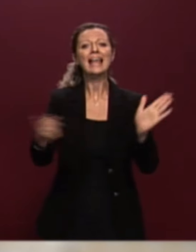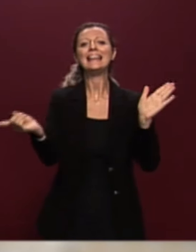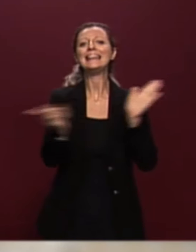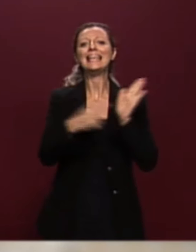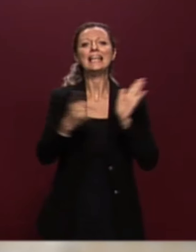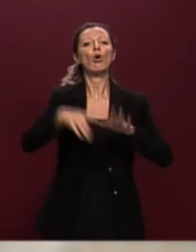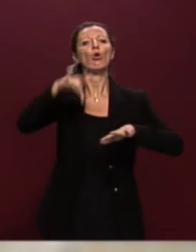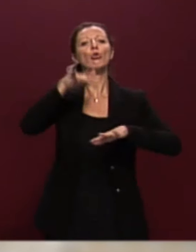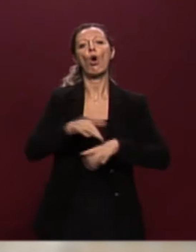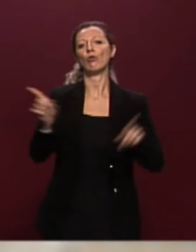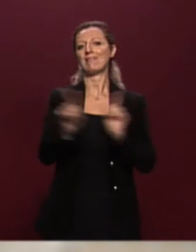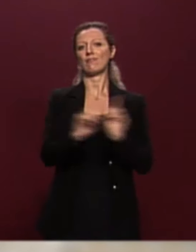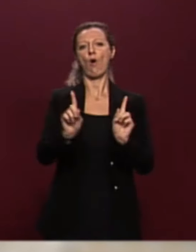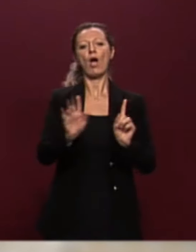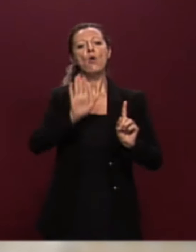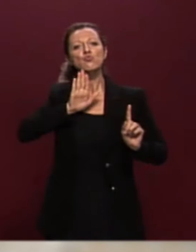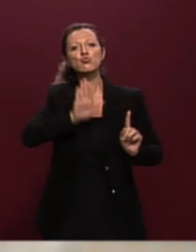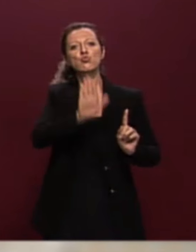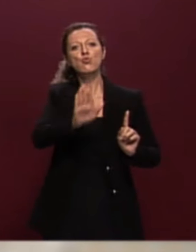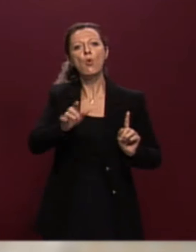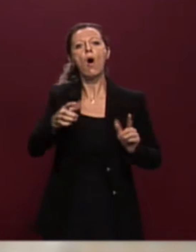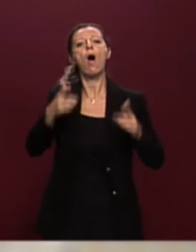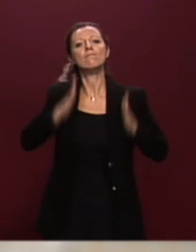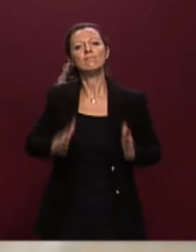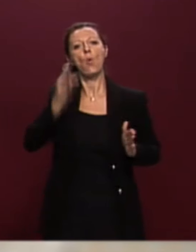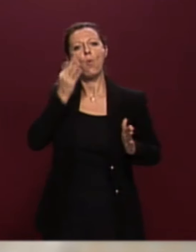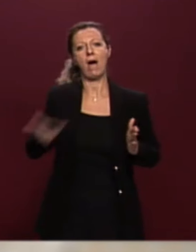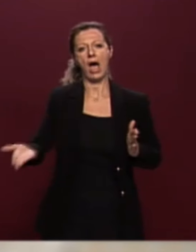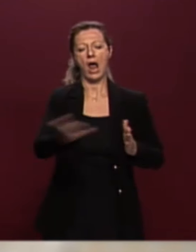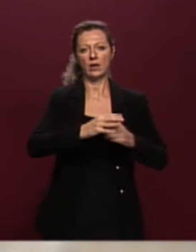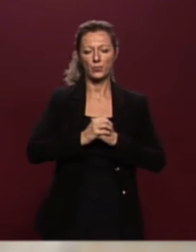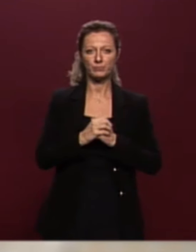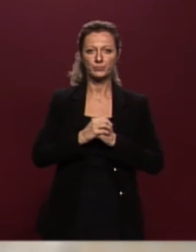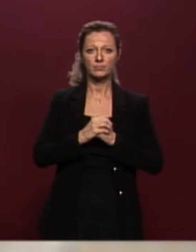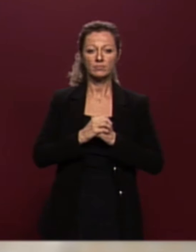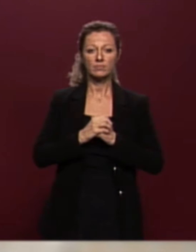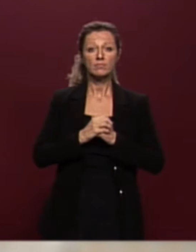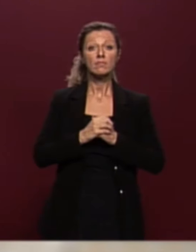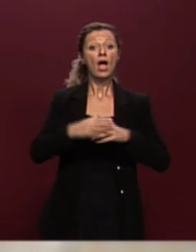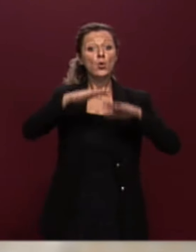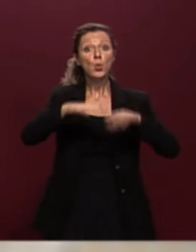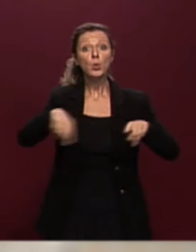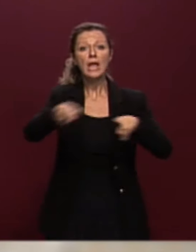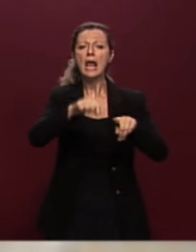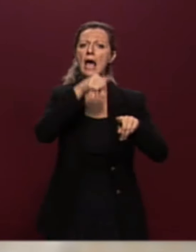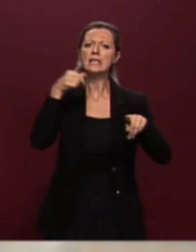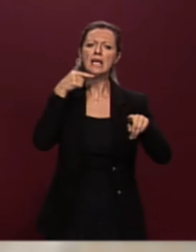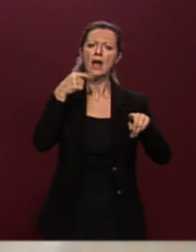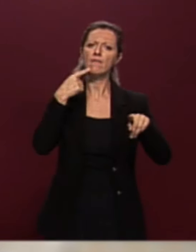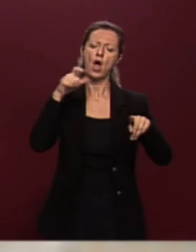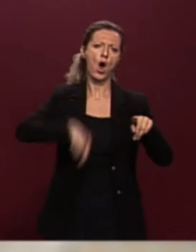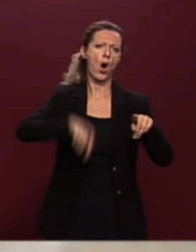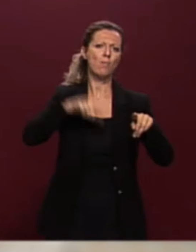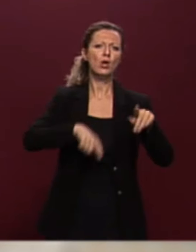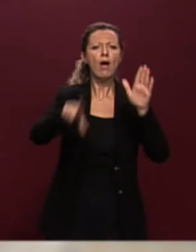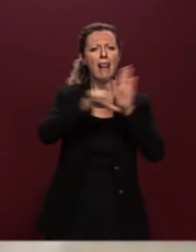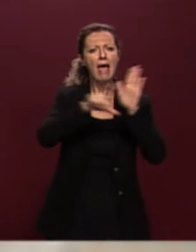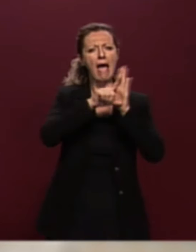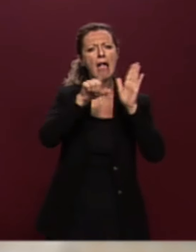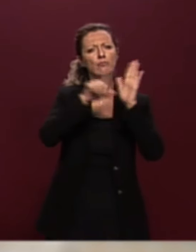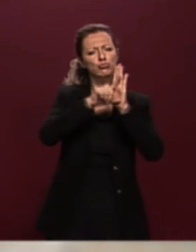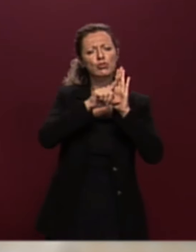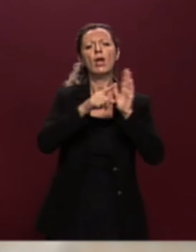umana. La sua tutela esige dunque il costante aggiornamento del quadro normativo, attività che vede il